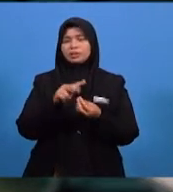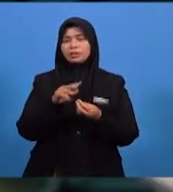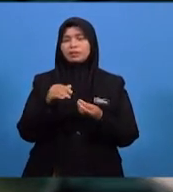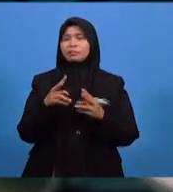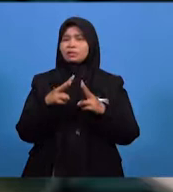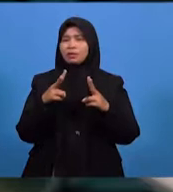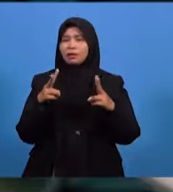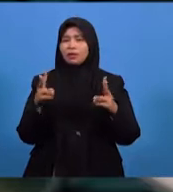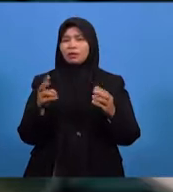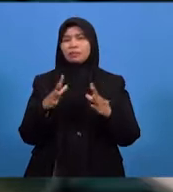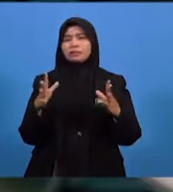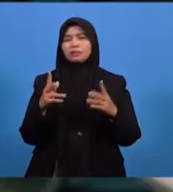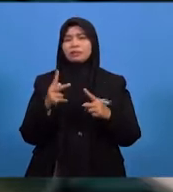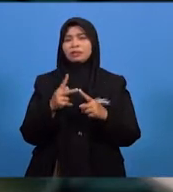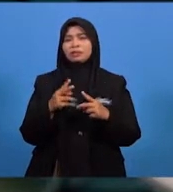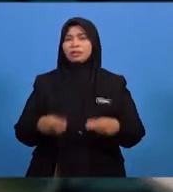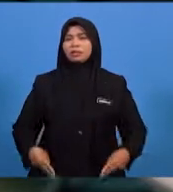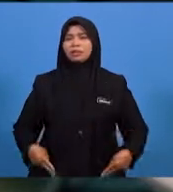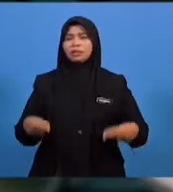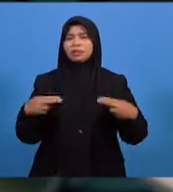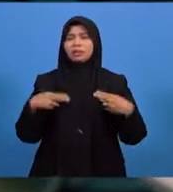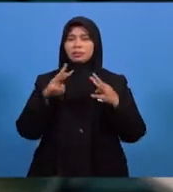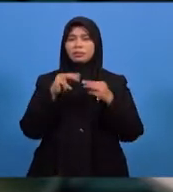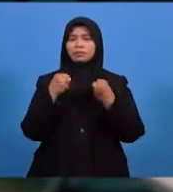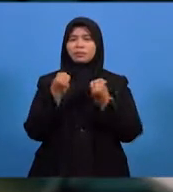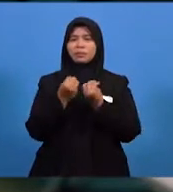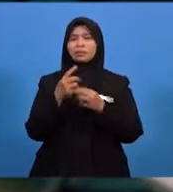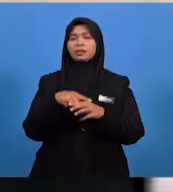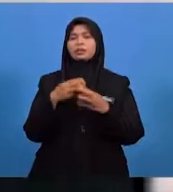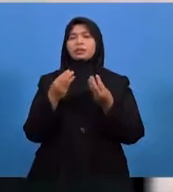kehidupan masyarakat di Tanah Melayu